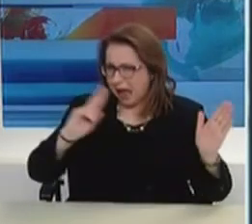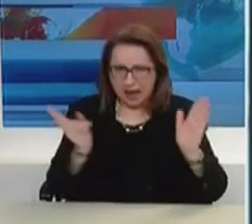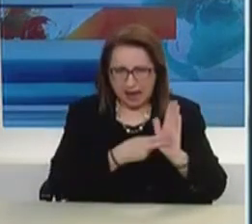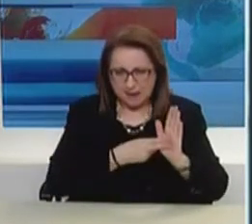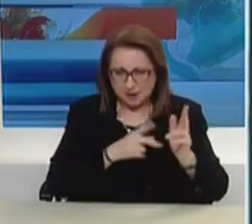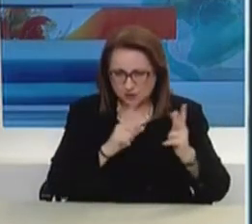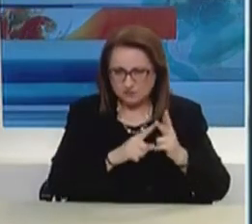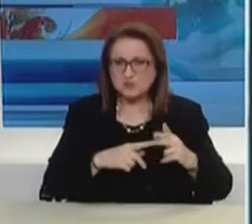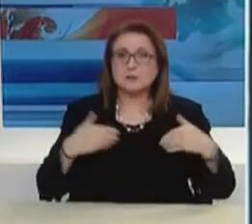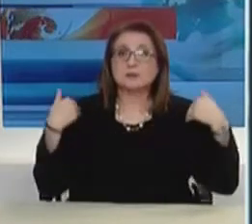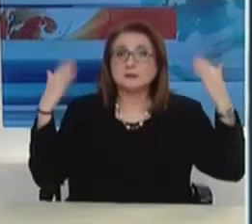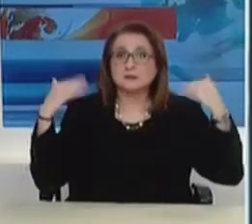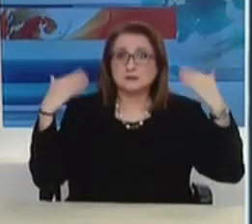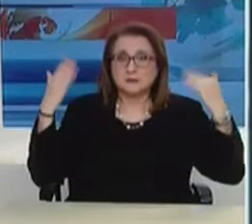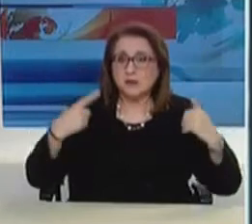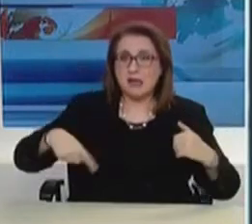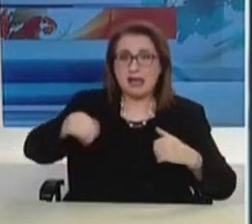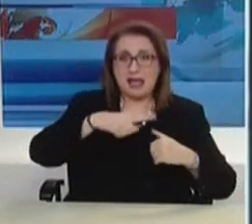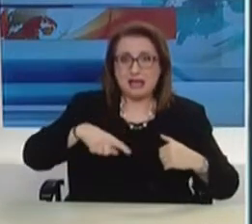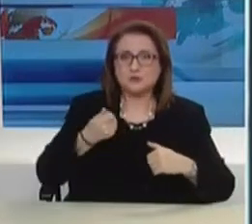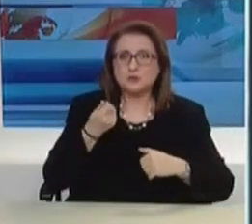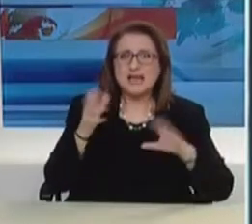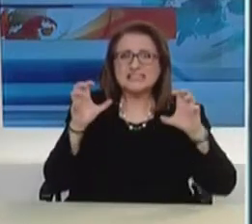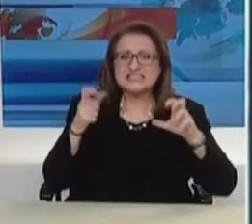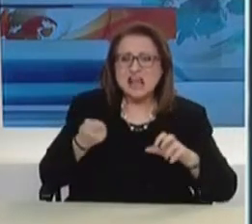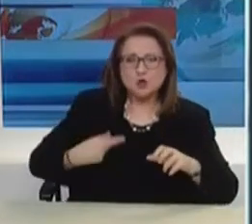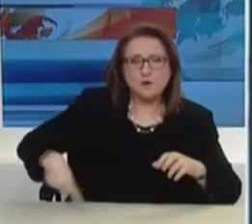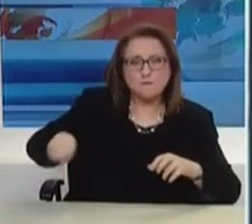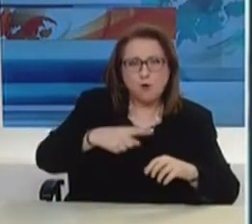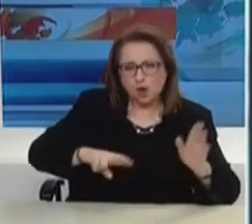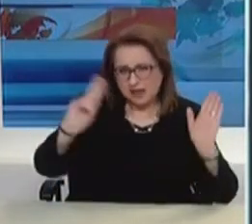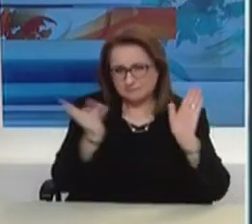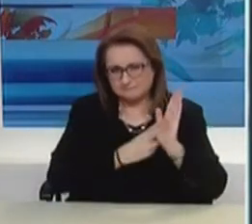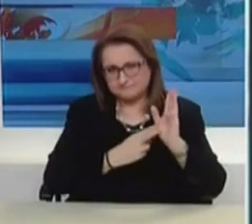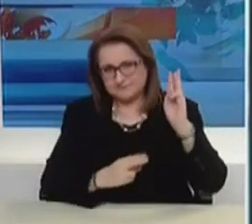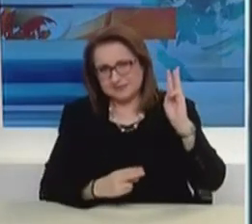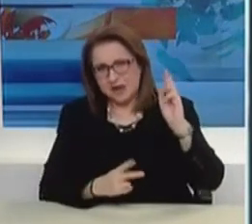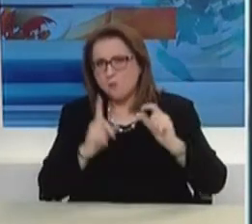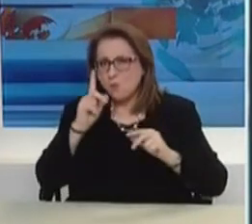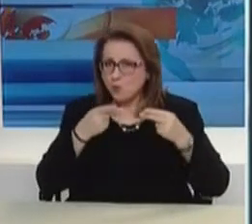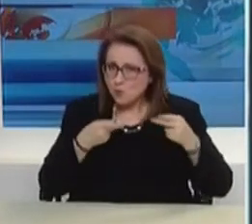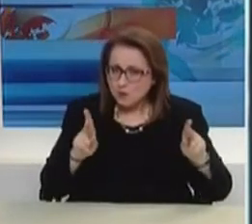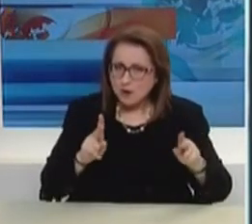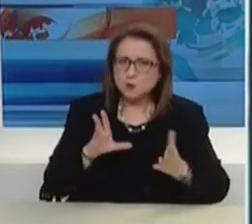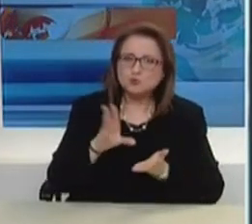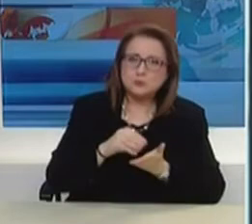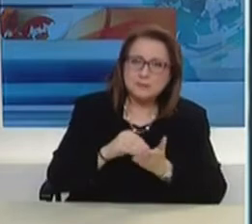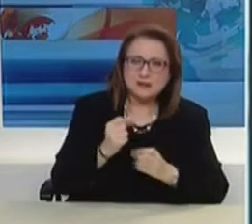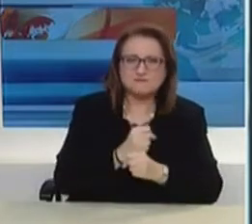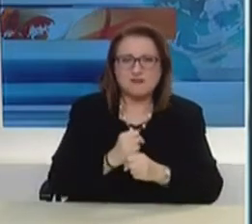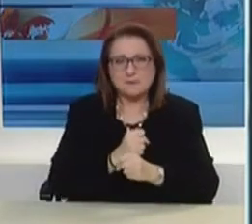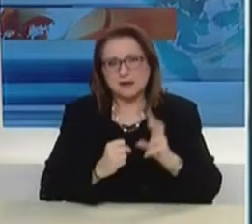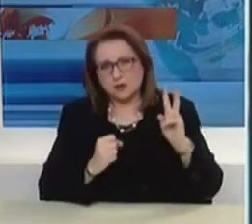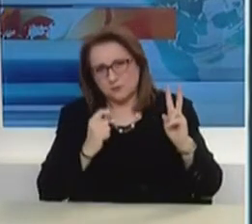τομική σωματική άσκηση ή για τις ανάγκες κατοικιδίου Β6. Για την περίοδο αυτών των 14 ημερών των επιπλέον περιοριστικών